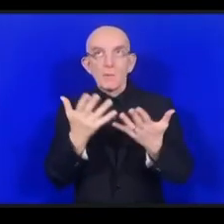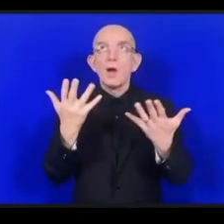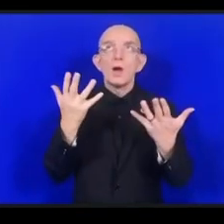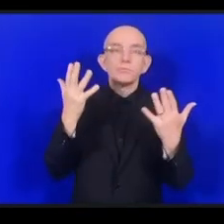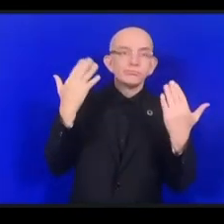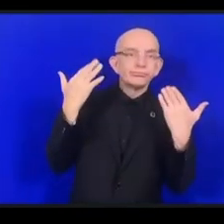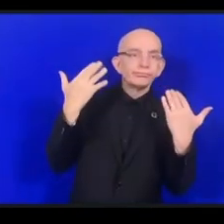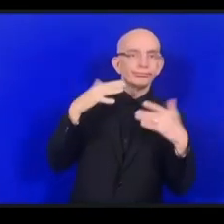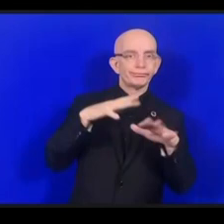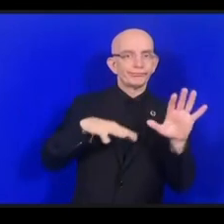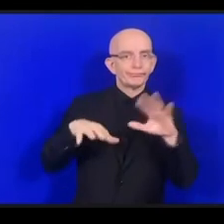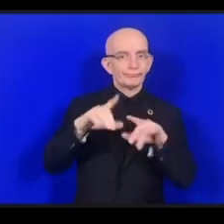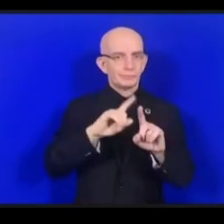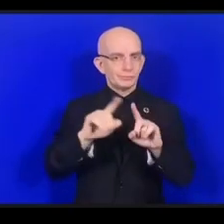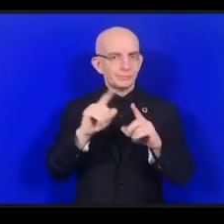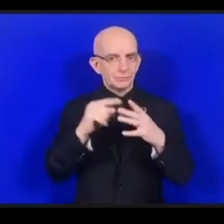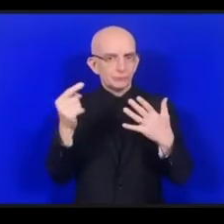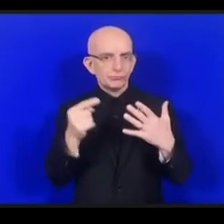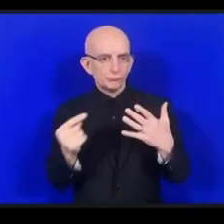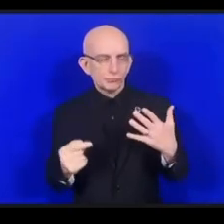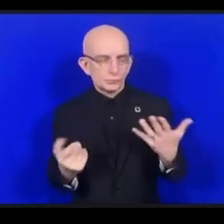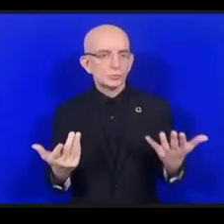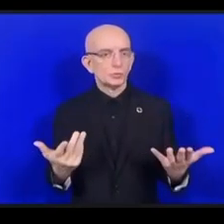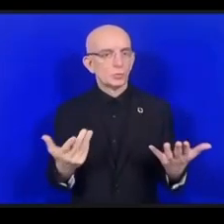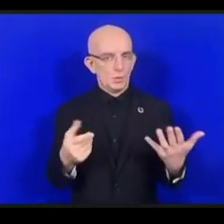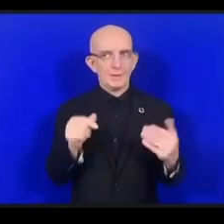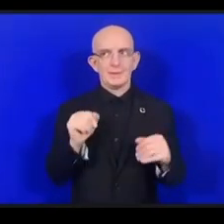也能够帮助年轻人，